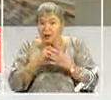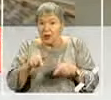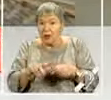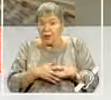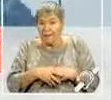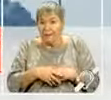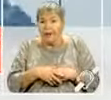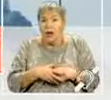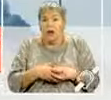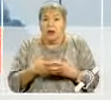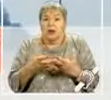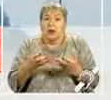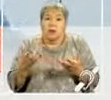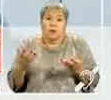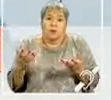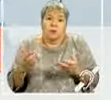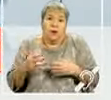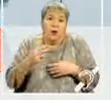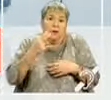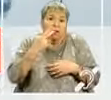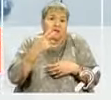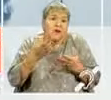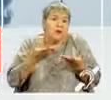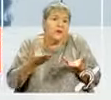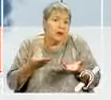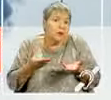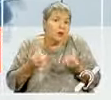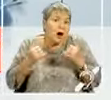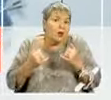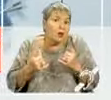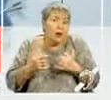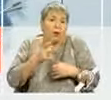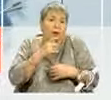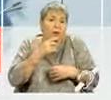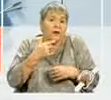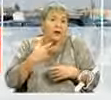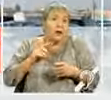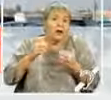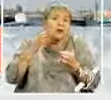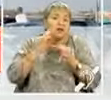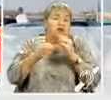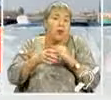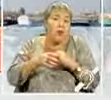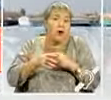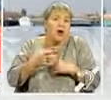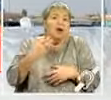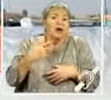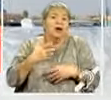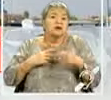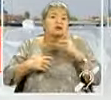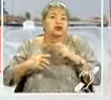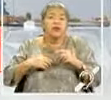dumneavoastră, vedem că zona în care s-a produs incendiul este afectată de